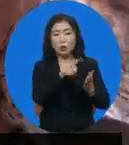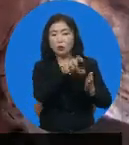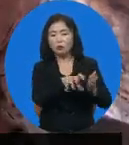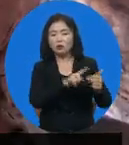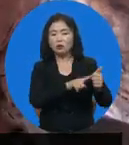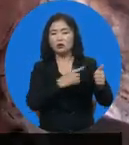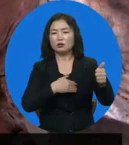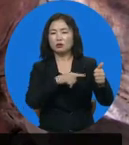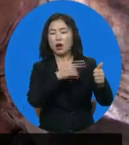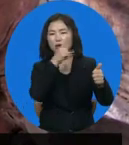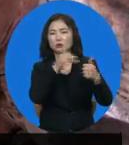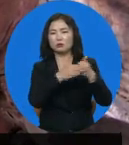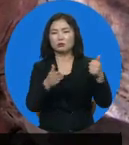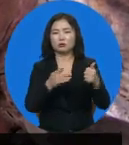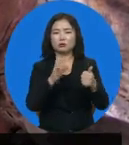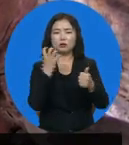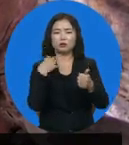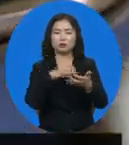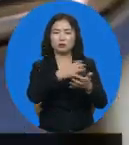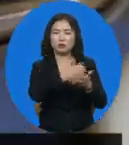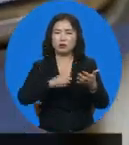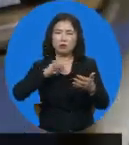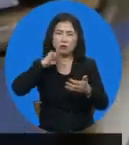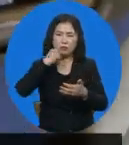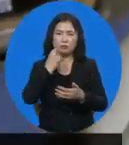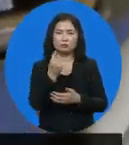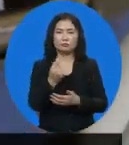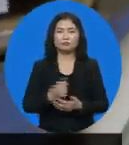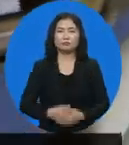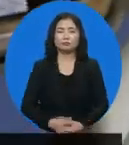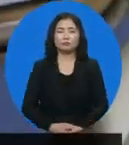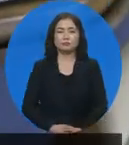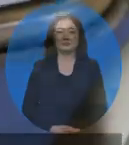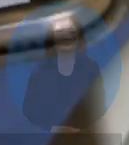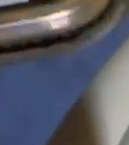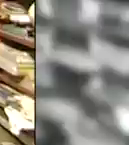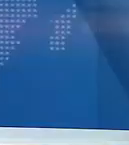배씨 만 알고 있어 회수는 쉽지 않을 것으로 보입니다